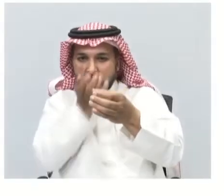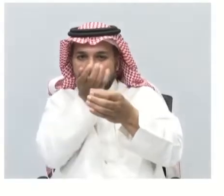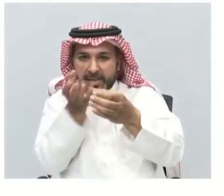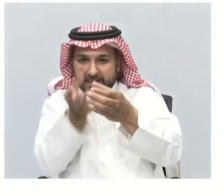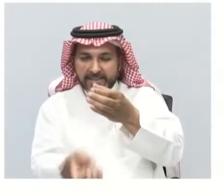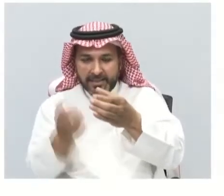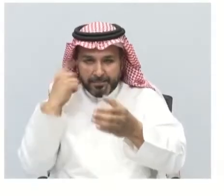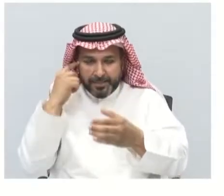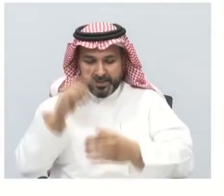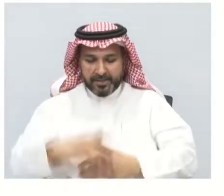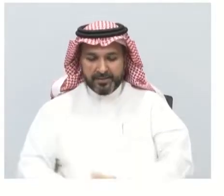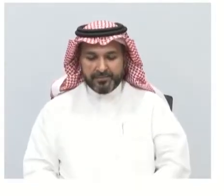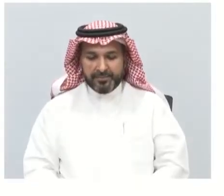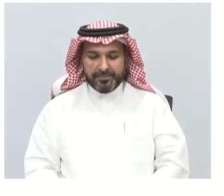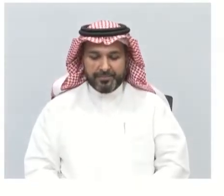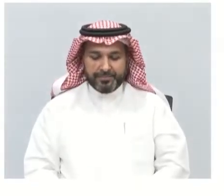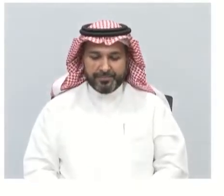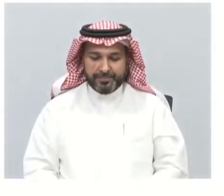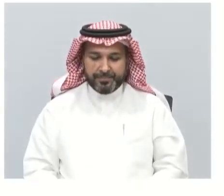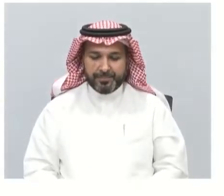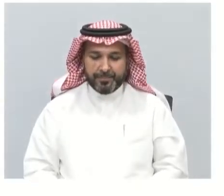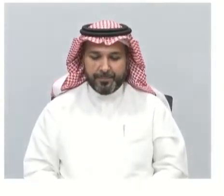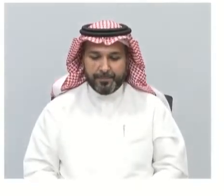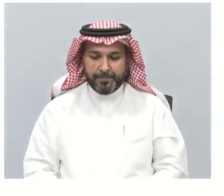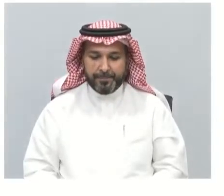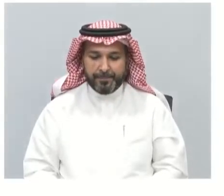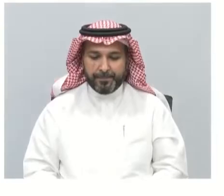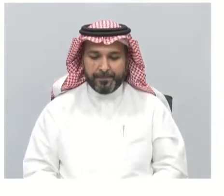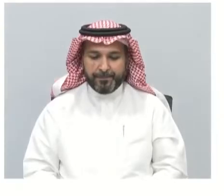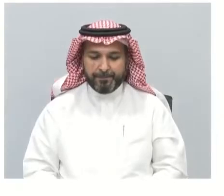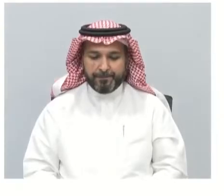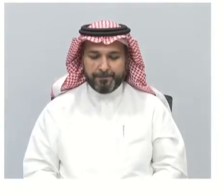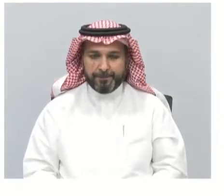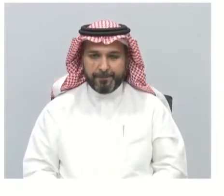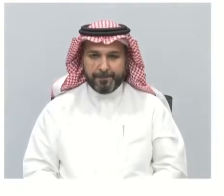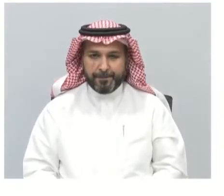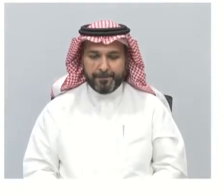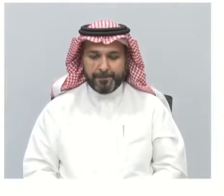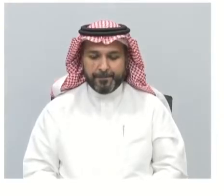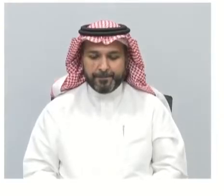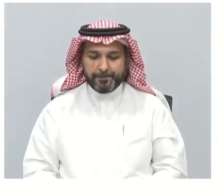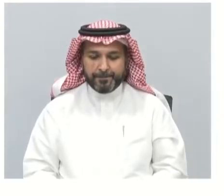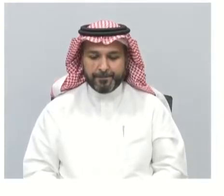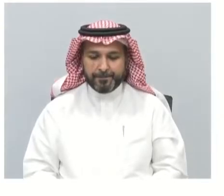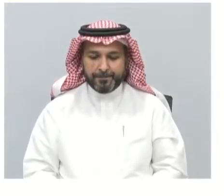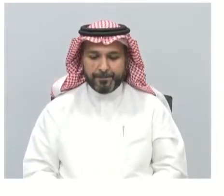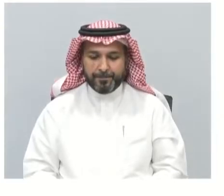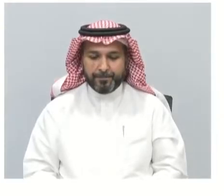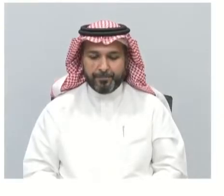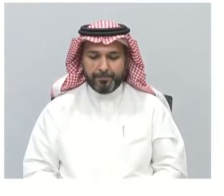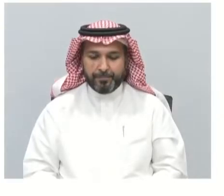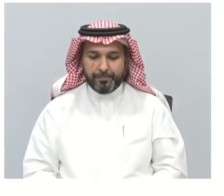اي بخط التصريف الرئيس موجود عندنا اللي هو خط التصريف ام وبكذا نكون